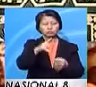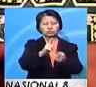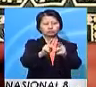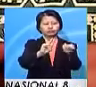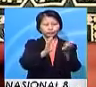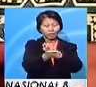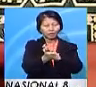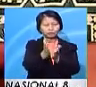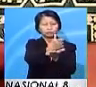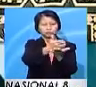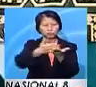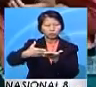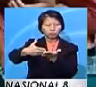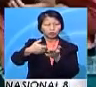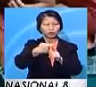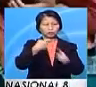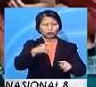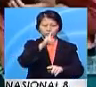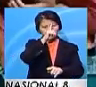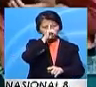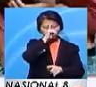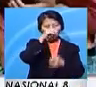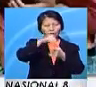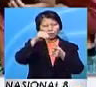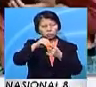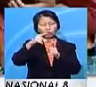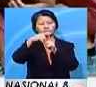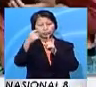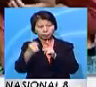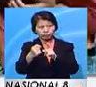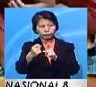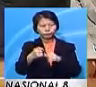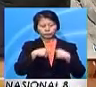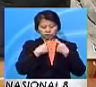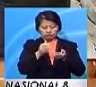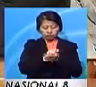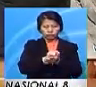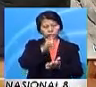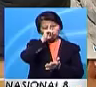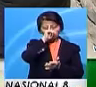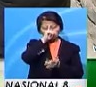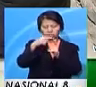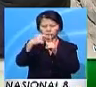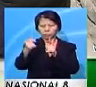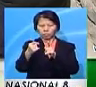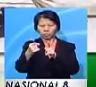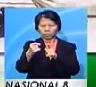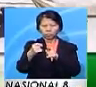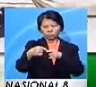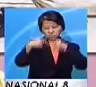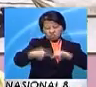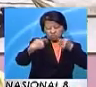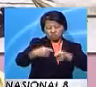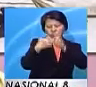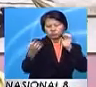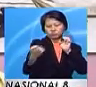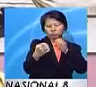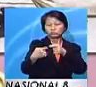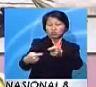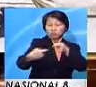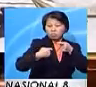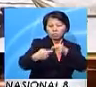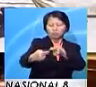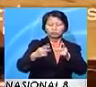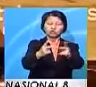menjadi sebahagian dari India atau Pakistan. Sejak itu, India dan Pakistan saling berkonfrontasi untuk merebut kawasan